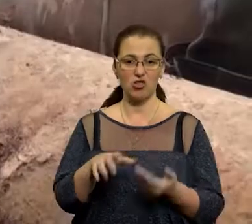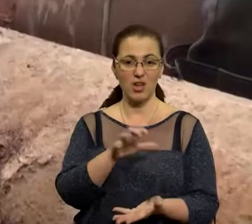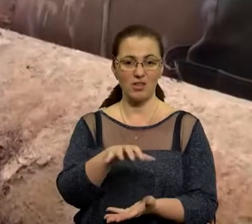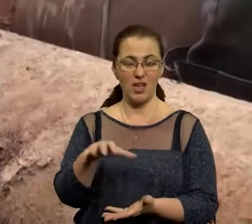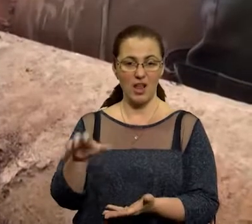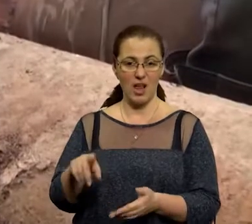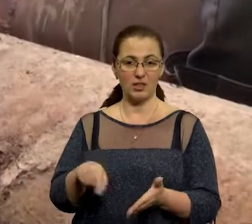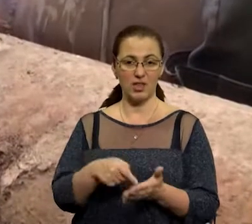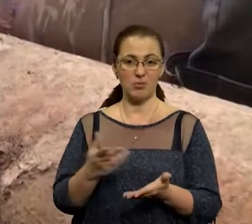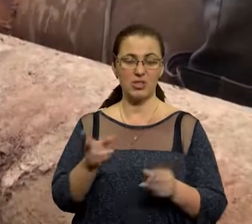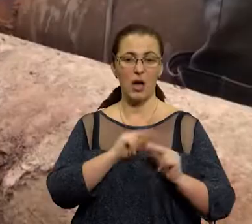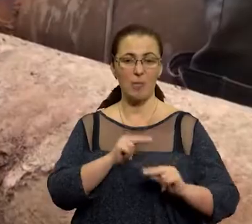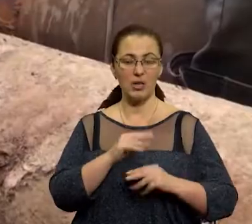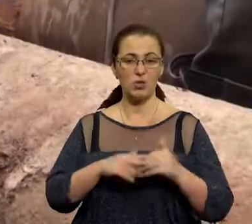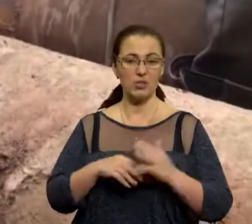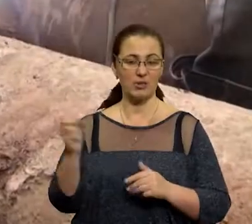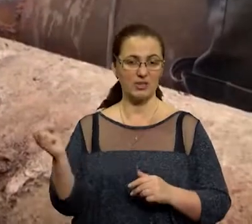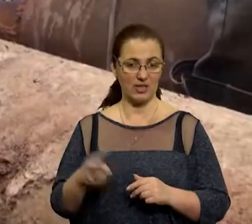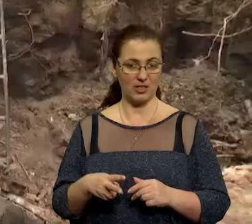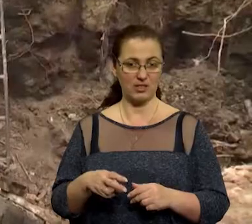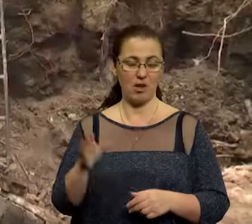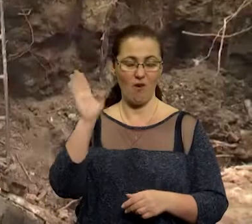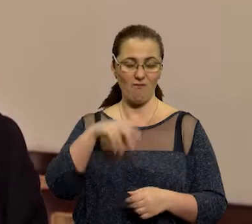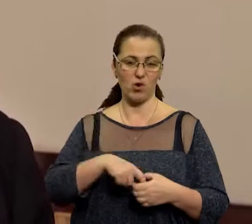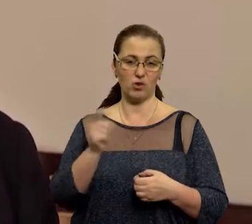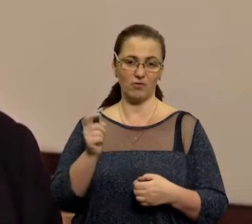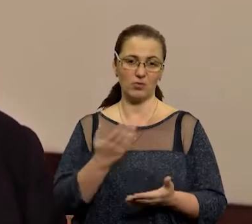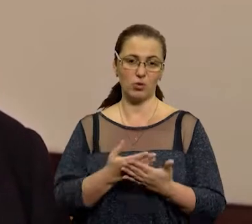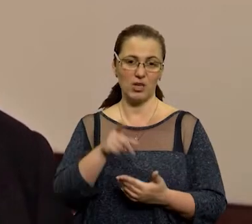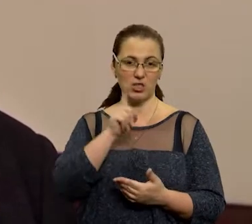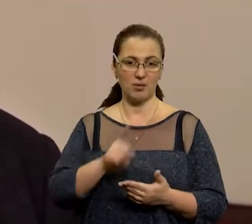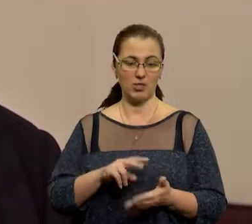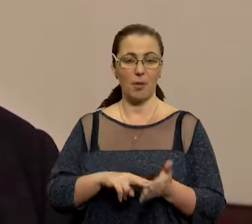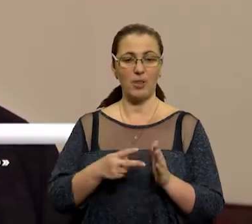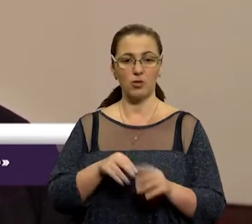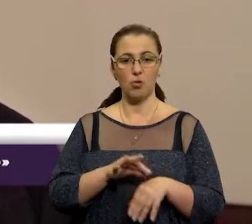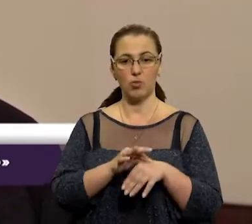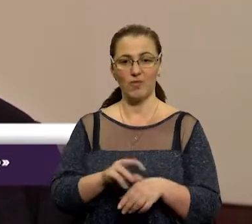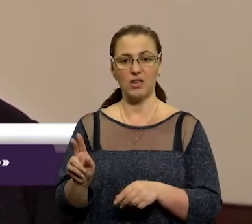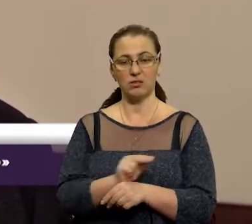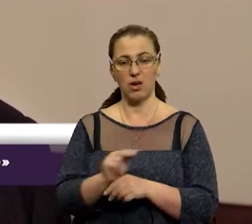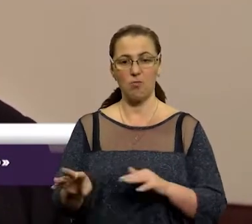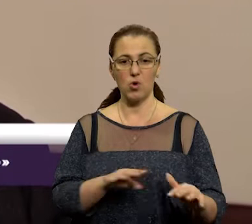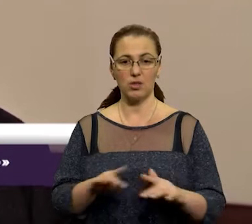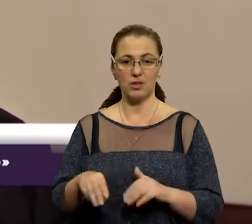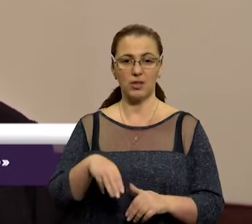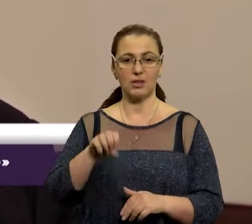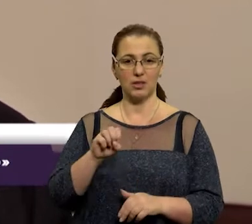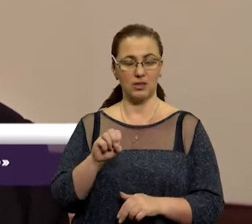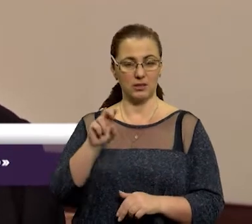де працюють фахівці Львівтеплоенерго, воду вимкнуть майже на місяць. Плануємо провести ремонтну кампанію на ТЕЦах